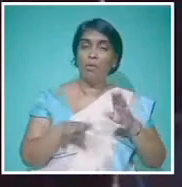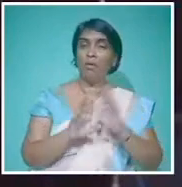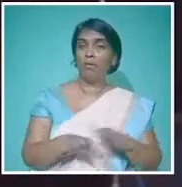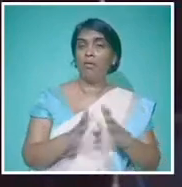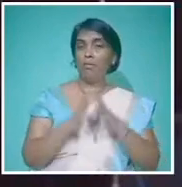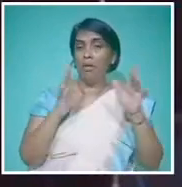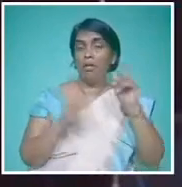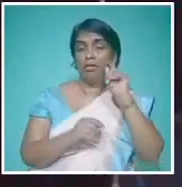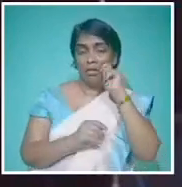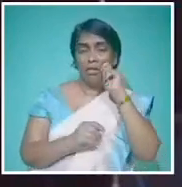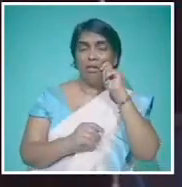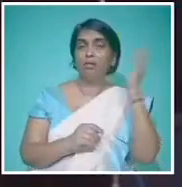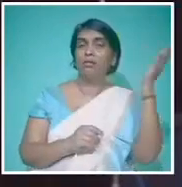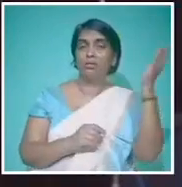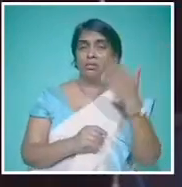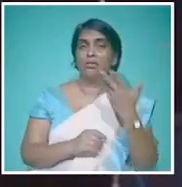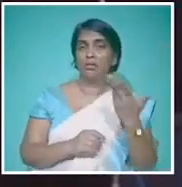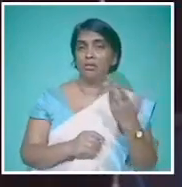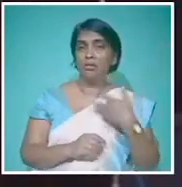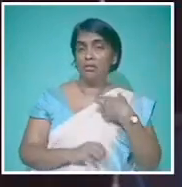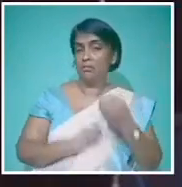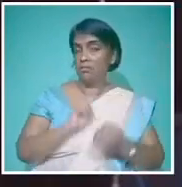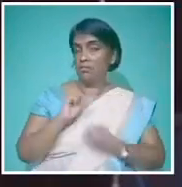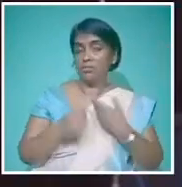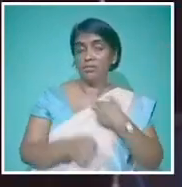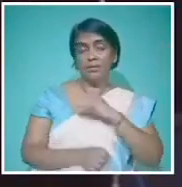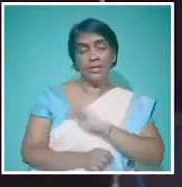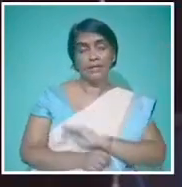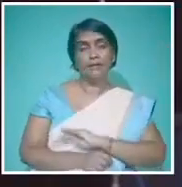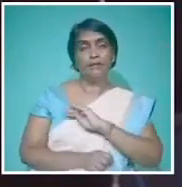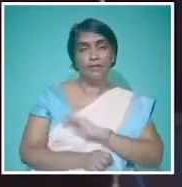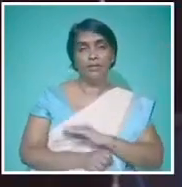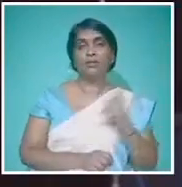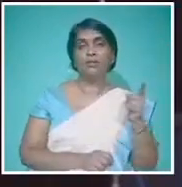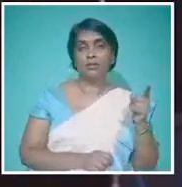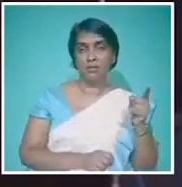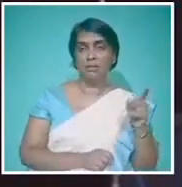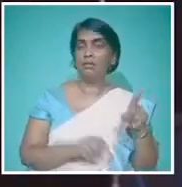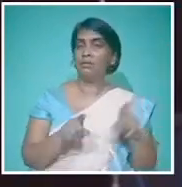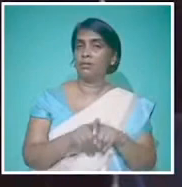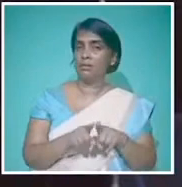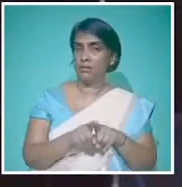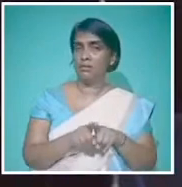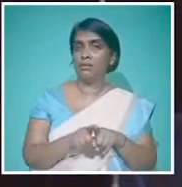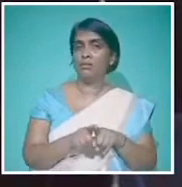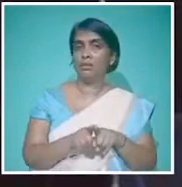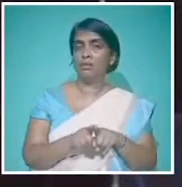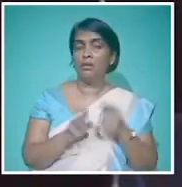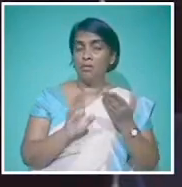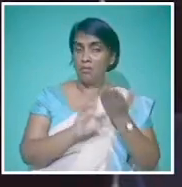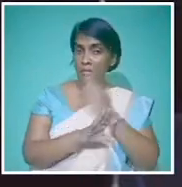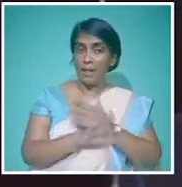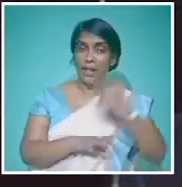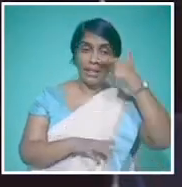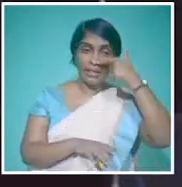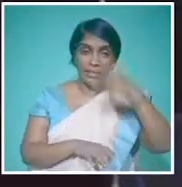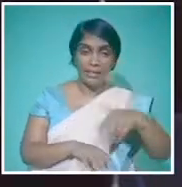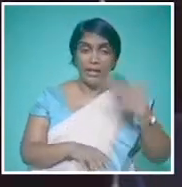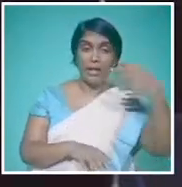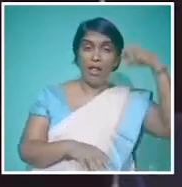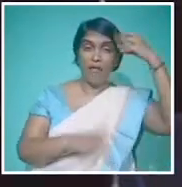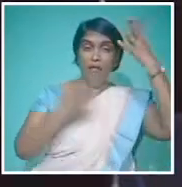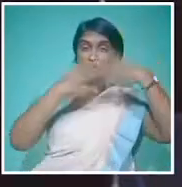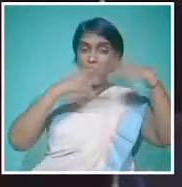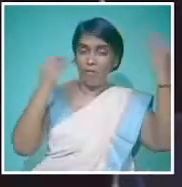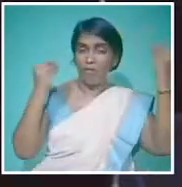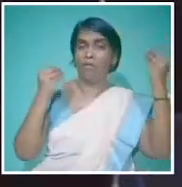ඉන්න තාත්තලට තාත්තලගේ ආවේගය තාම පිටුුනේ නැහැ. ඒ නිසා කලින් ආවේ තෙල් ටික නැති වෙච්ච විදුලිය